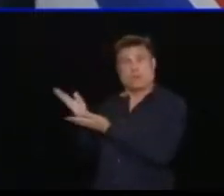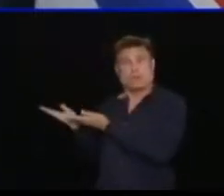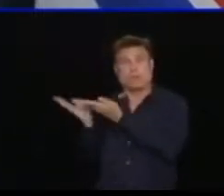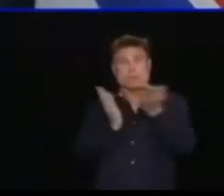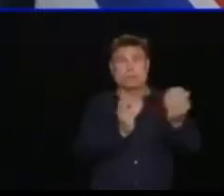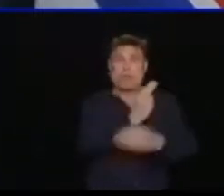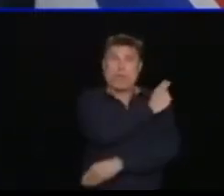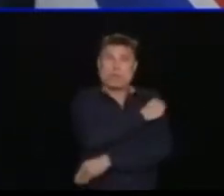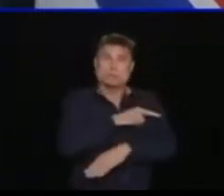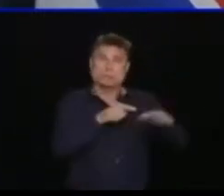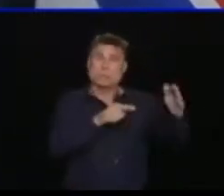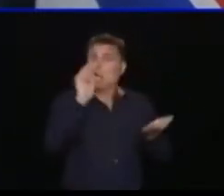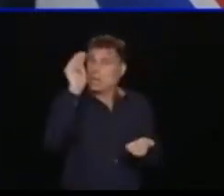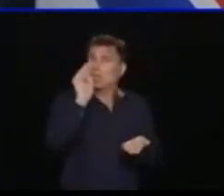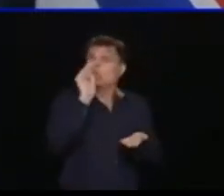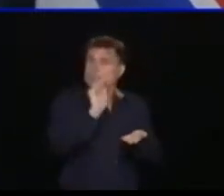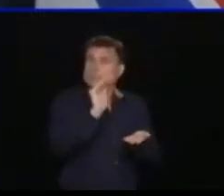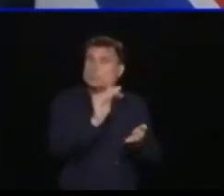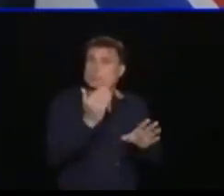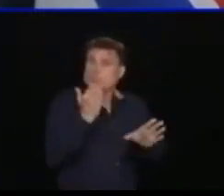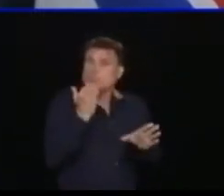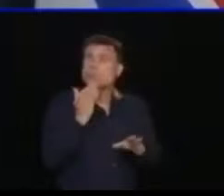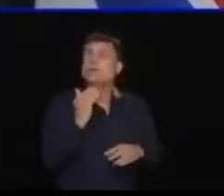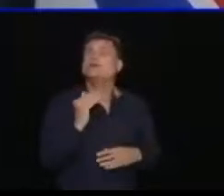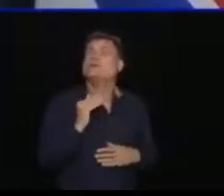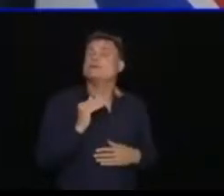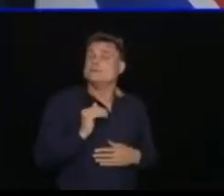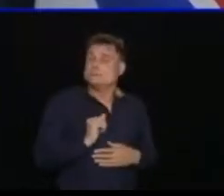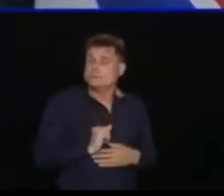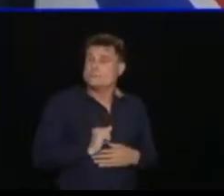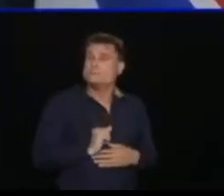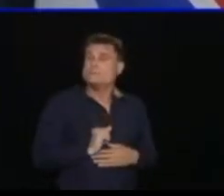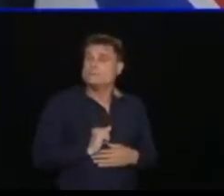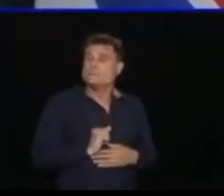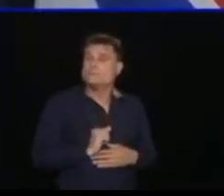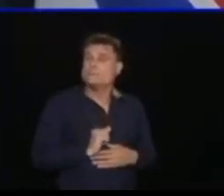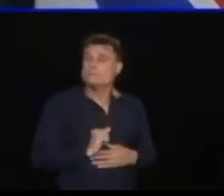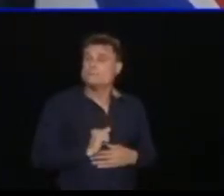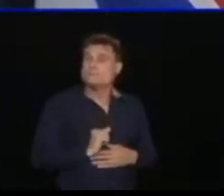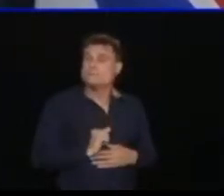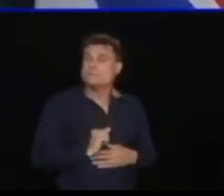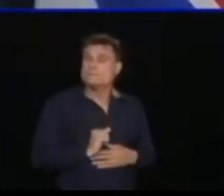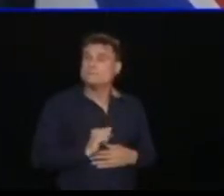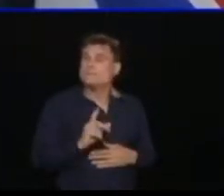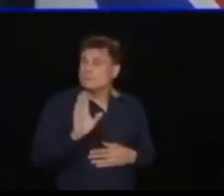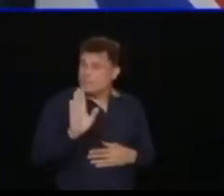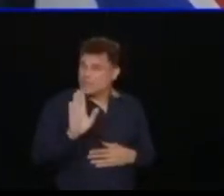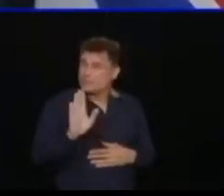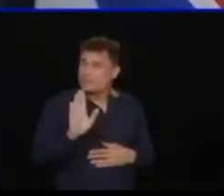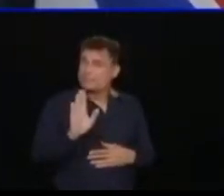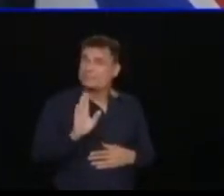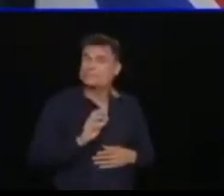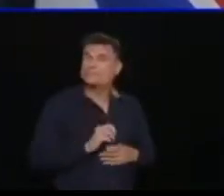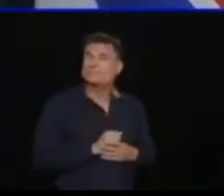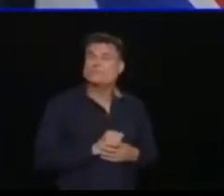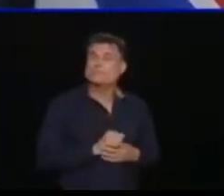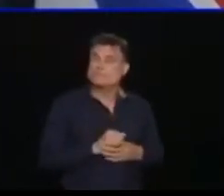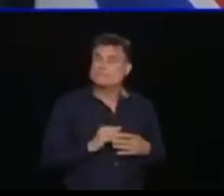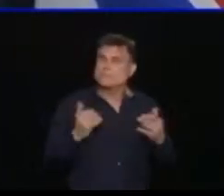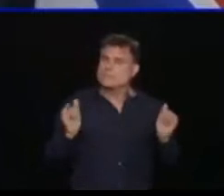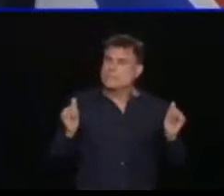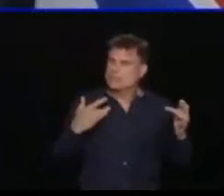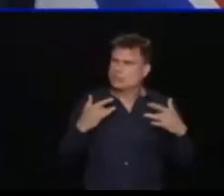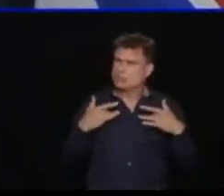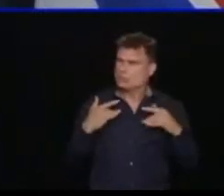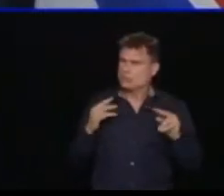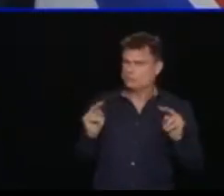所以一开始大家这么多的感染率的话，会很多人住院，这只是这个还是我们还是持续关注住